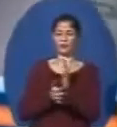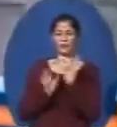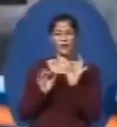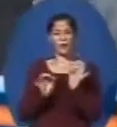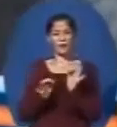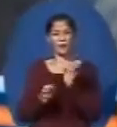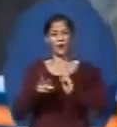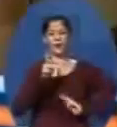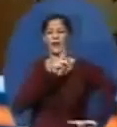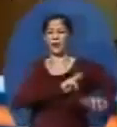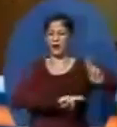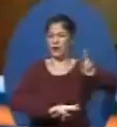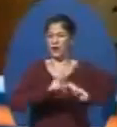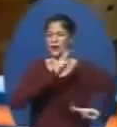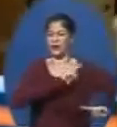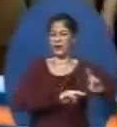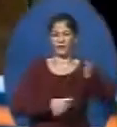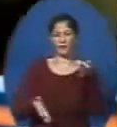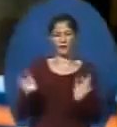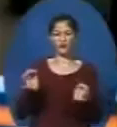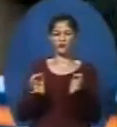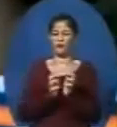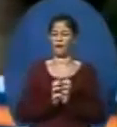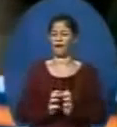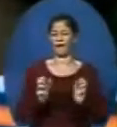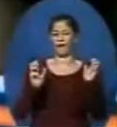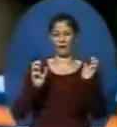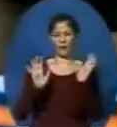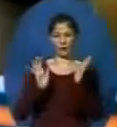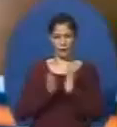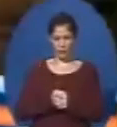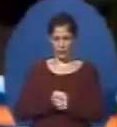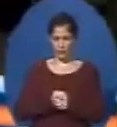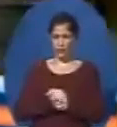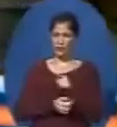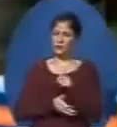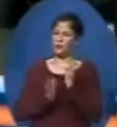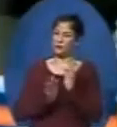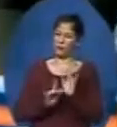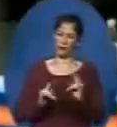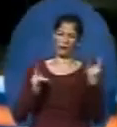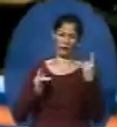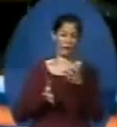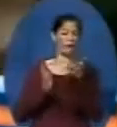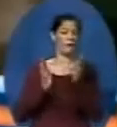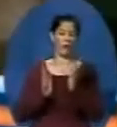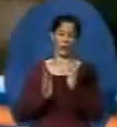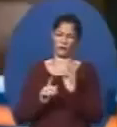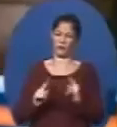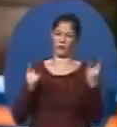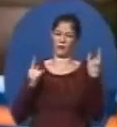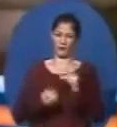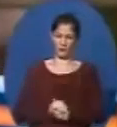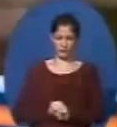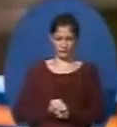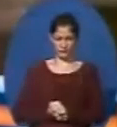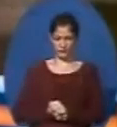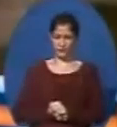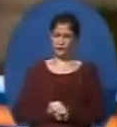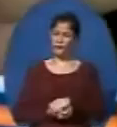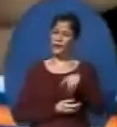גיהינום של משפט כזה ממושך, זה דבר חריג. ברור. חריג מאוד. עכשיו, הם ראו